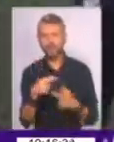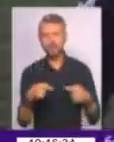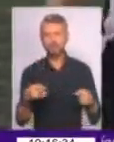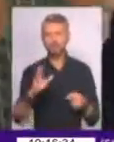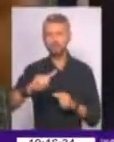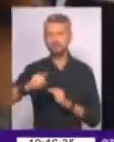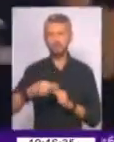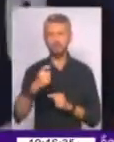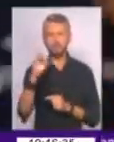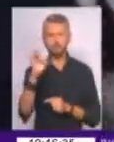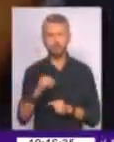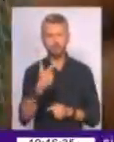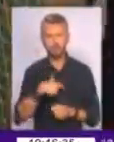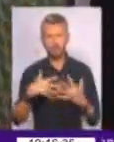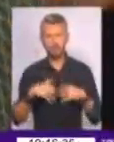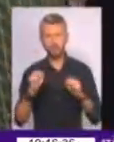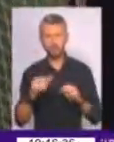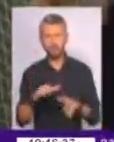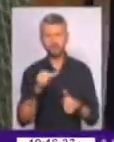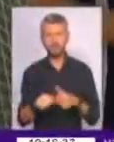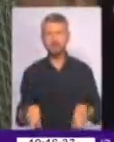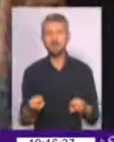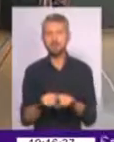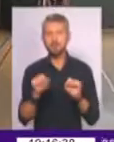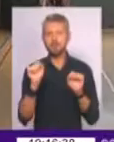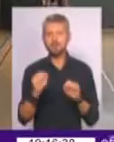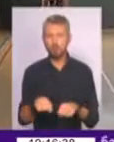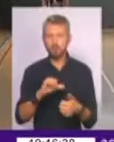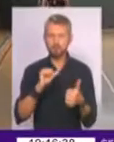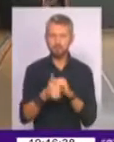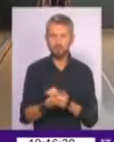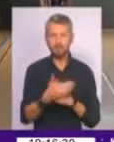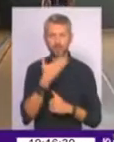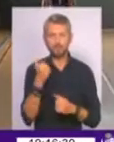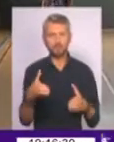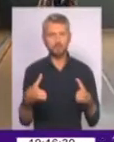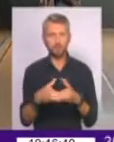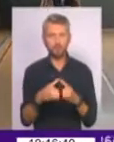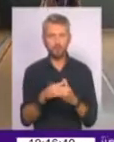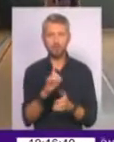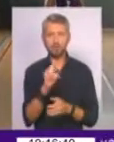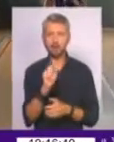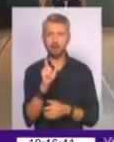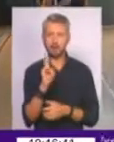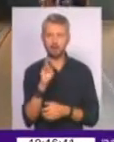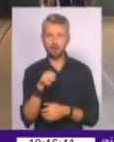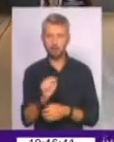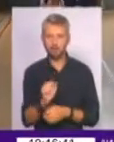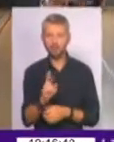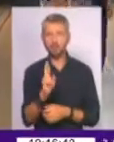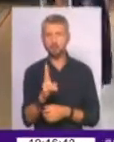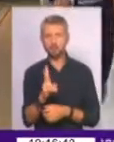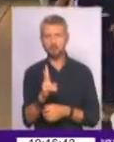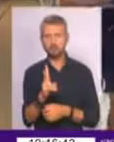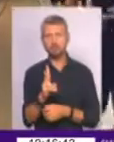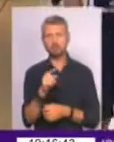вимагатиме 100% самовіддачі. Саме так можна компенсувати відсутність команді Кобі Брайанта. Як образно